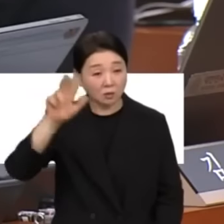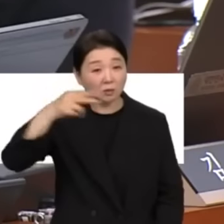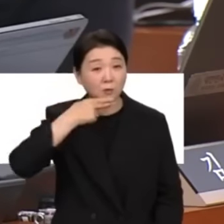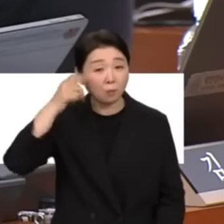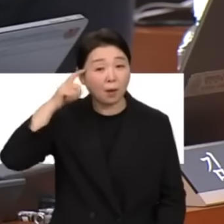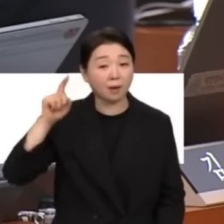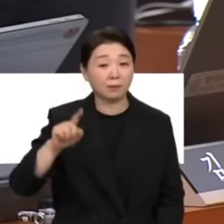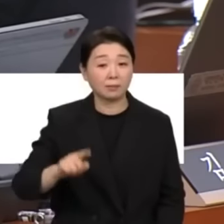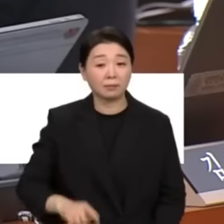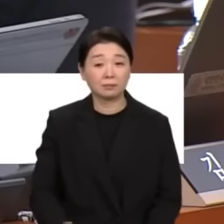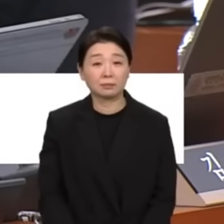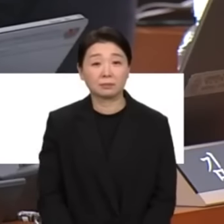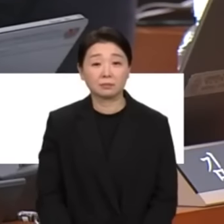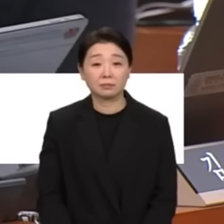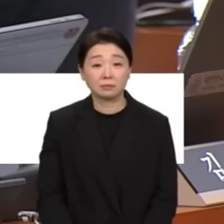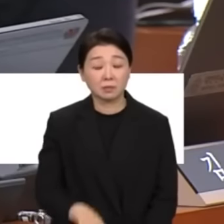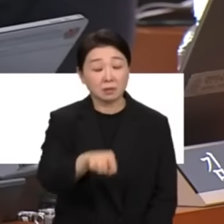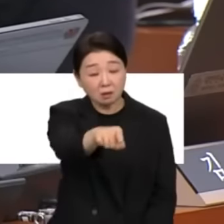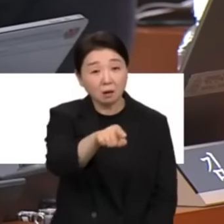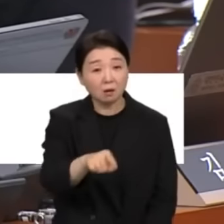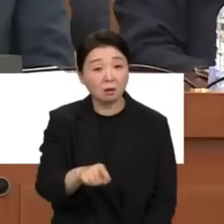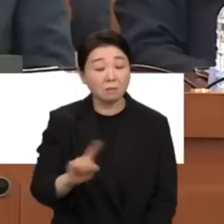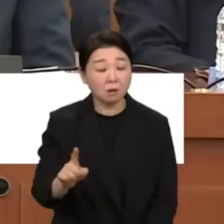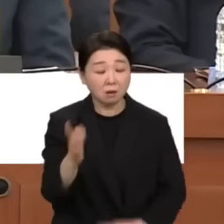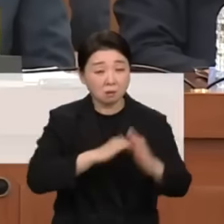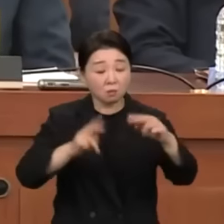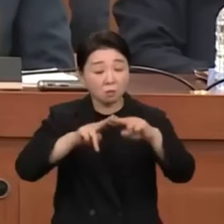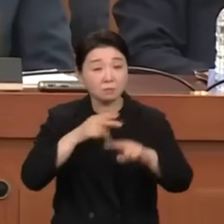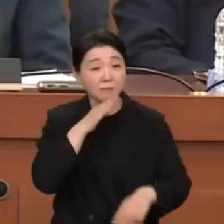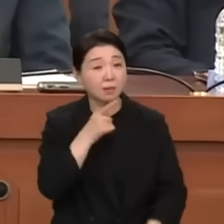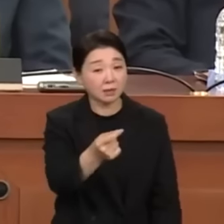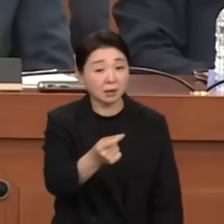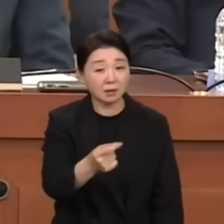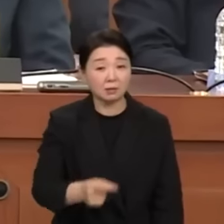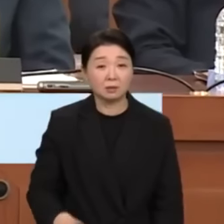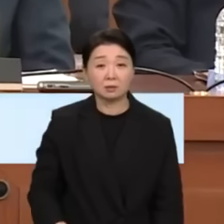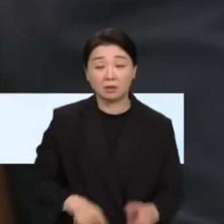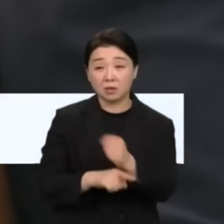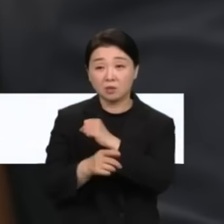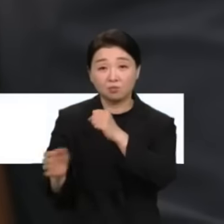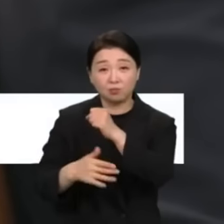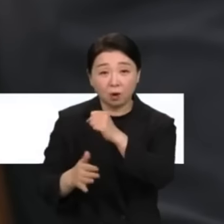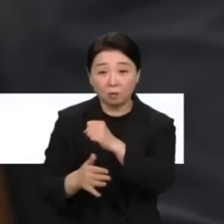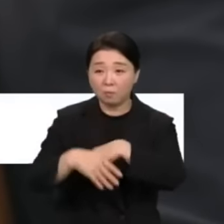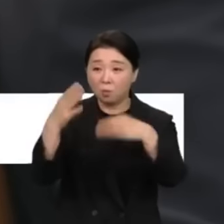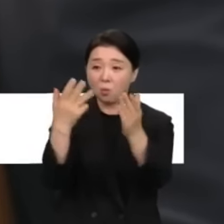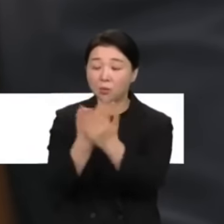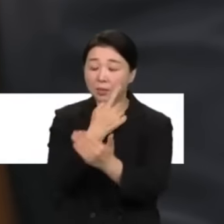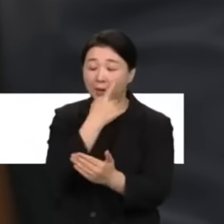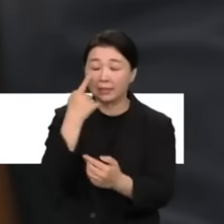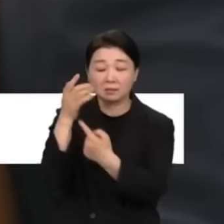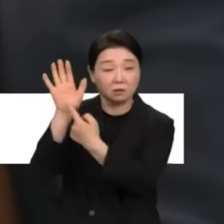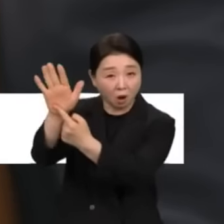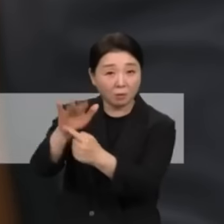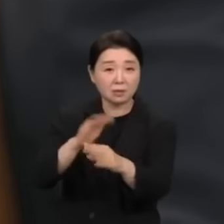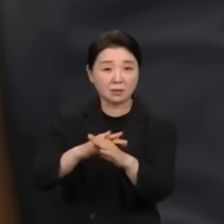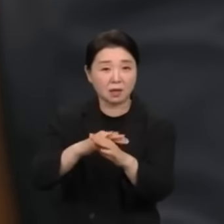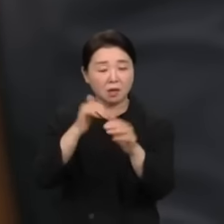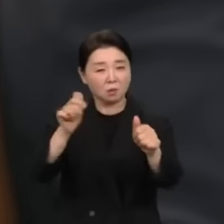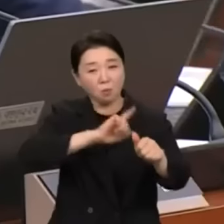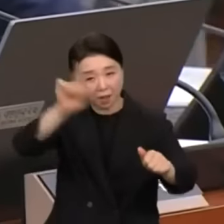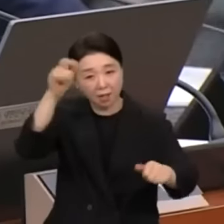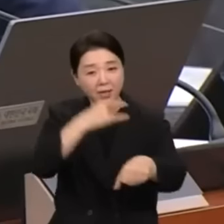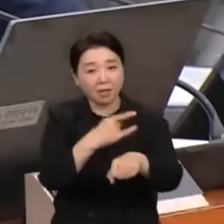안 하겠다는 겁니까? 당신들이 공수자 맞아요? 정당한 사유 없이 모든 증언을 거부하면 고발 대상이라는 질타도